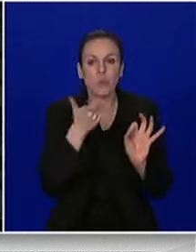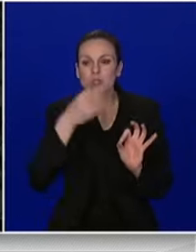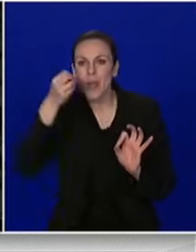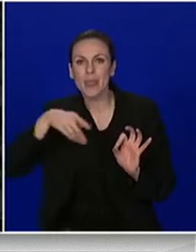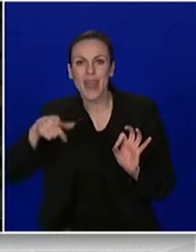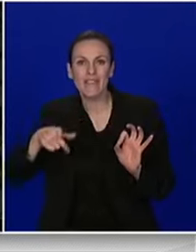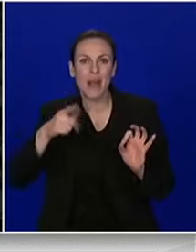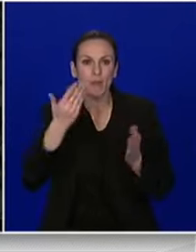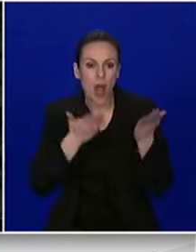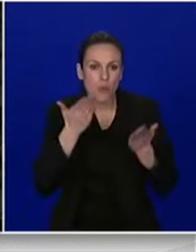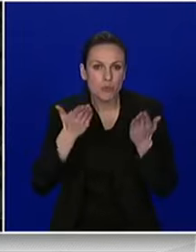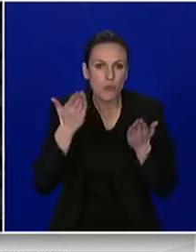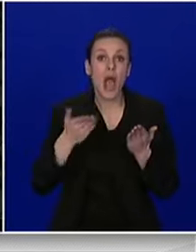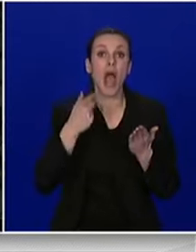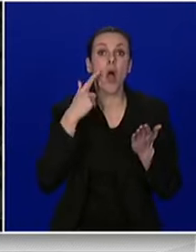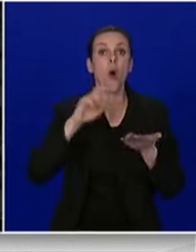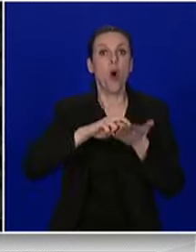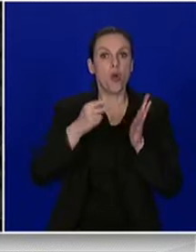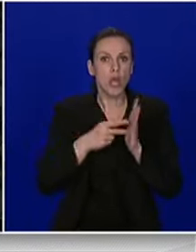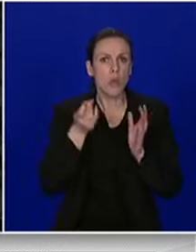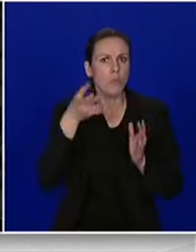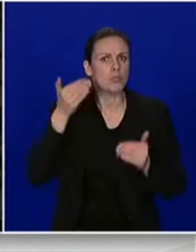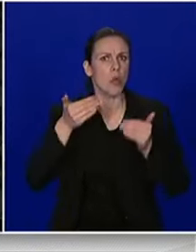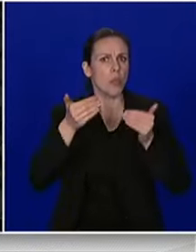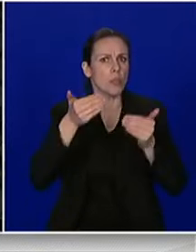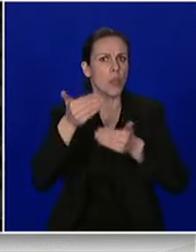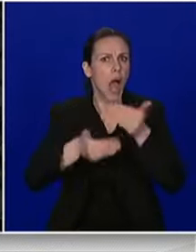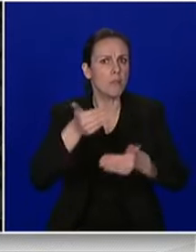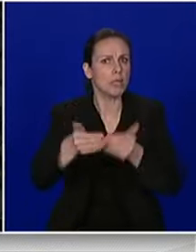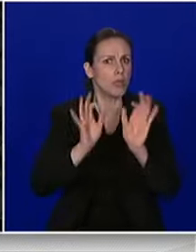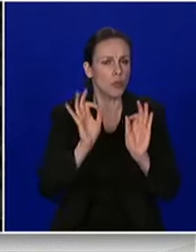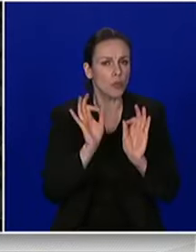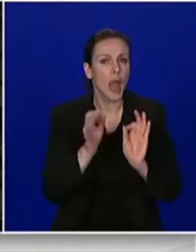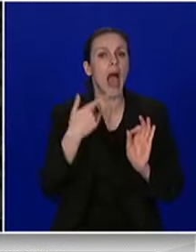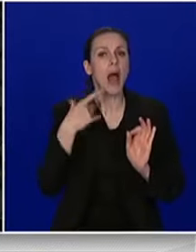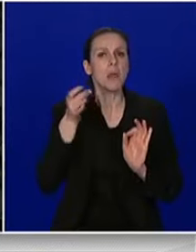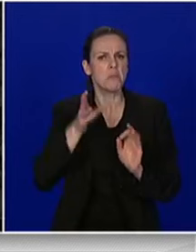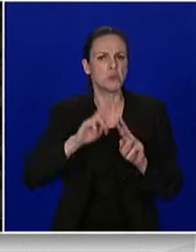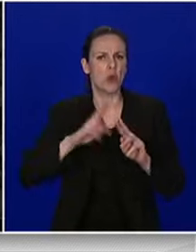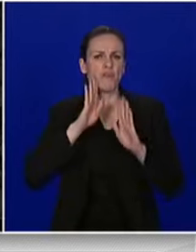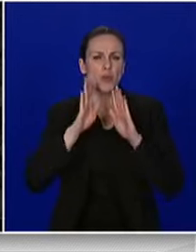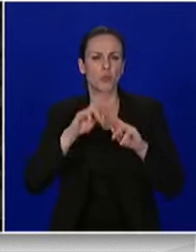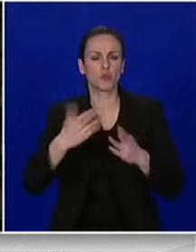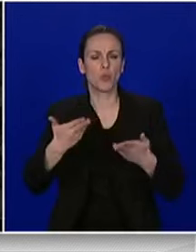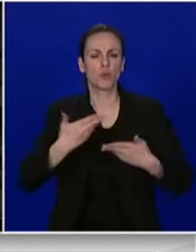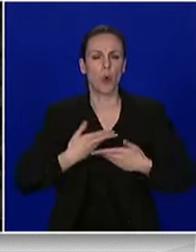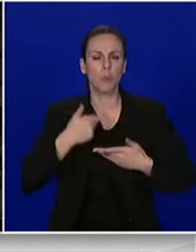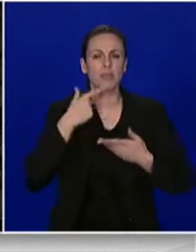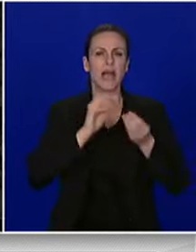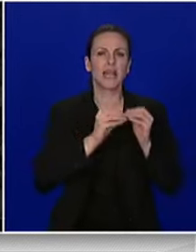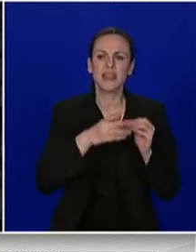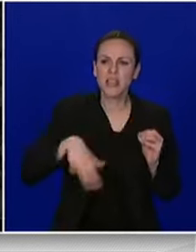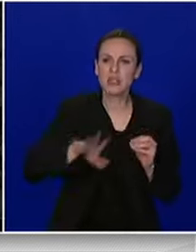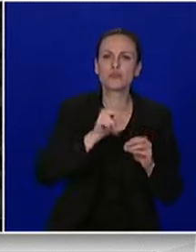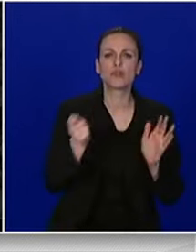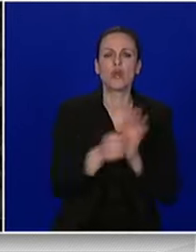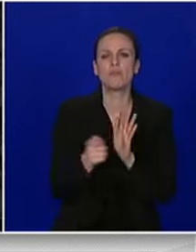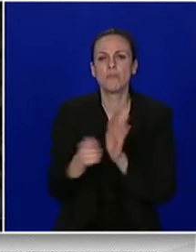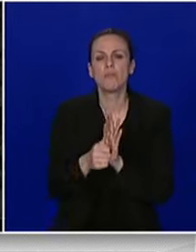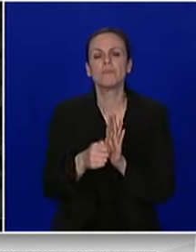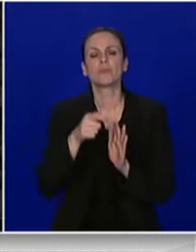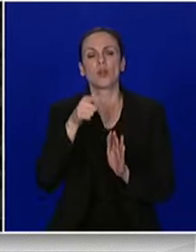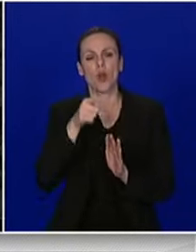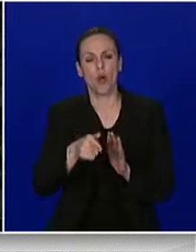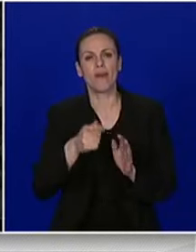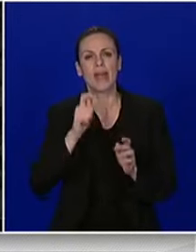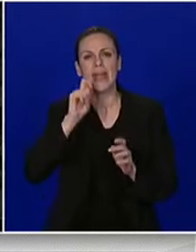je tehnologija koja ide i brzo napreduje. Vjerujemo da ćemo vrlo brzo imati na tržištu dosta dobrih testova koje ćemo onda